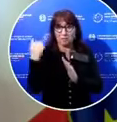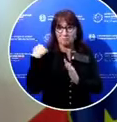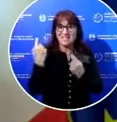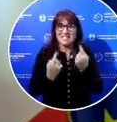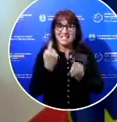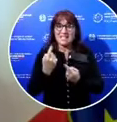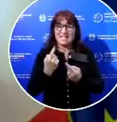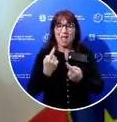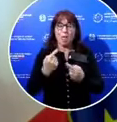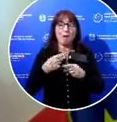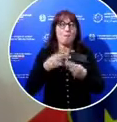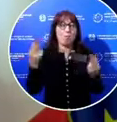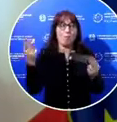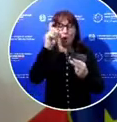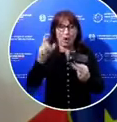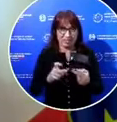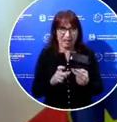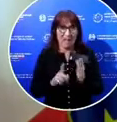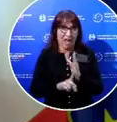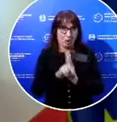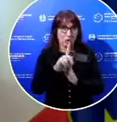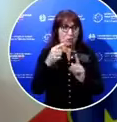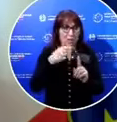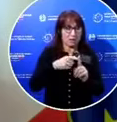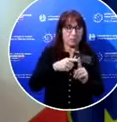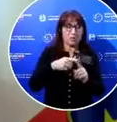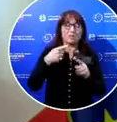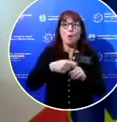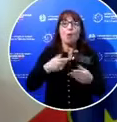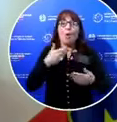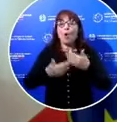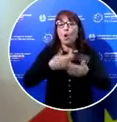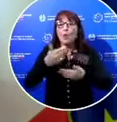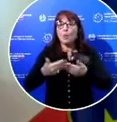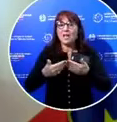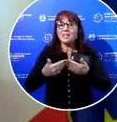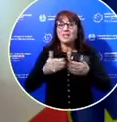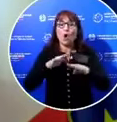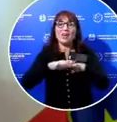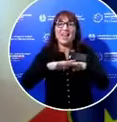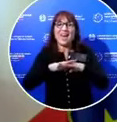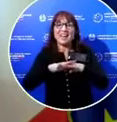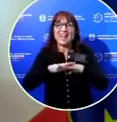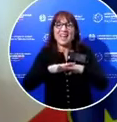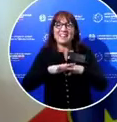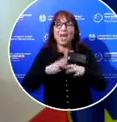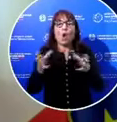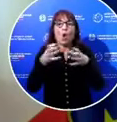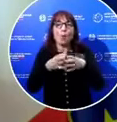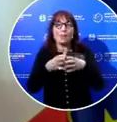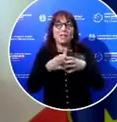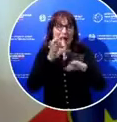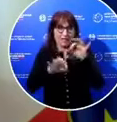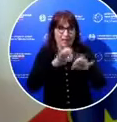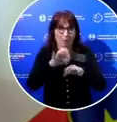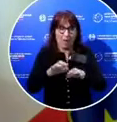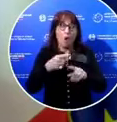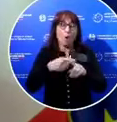pubblico italiano attraverso i servizi per le dipendenze e la collaborazione con la rete delle comunità terapeutiche, e infine a far